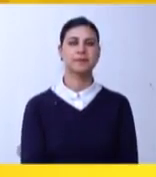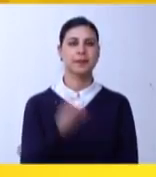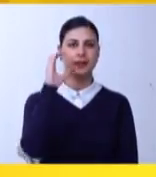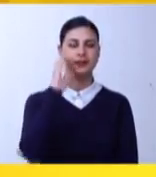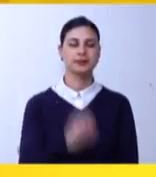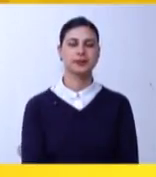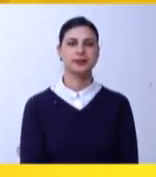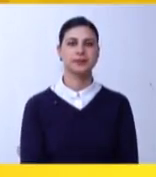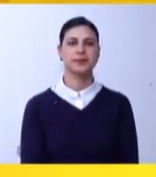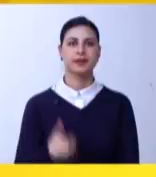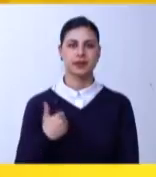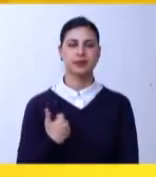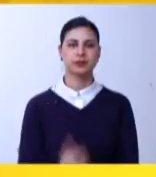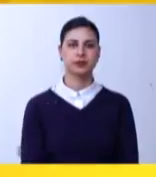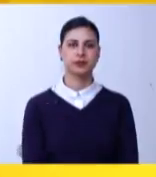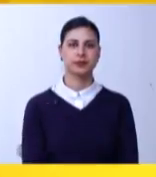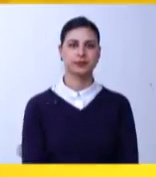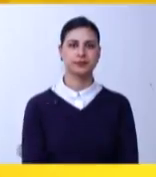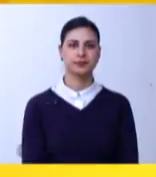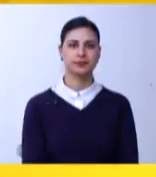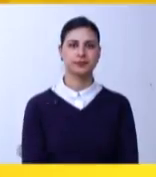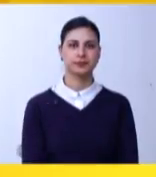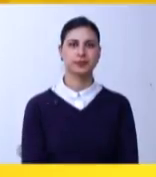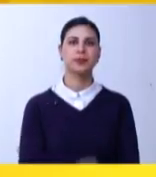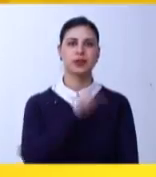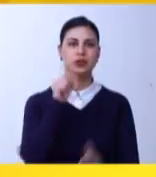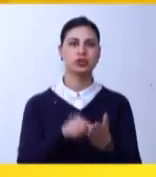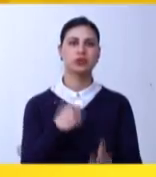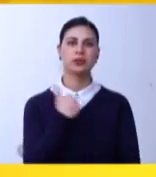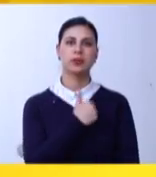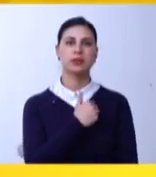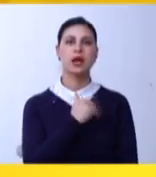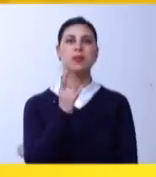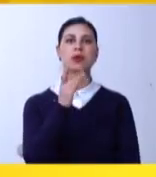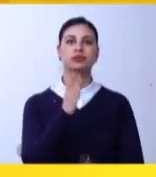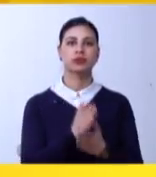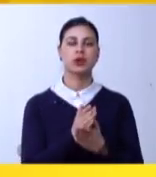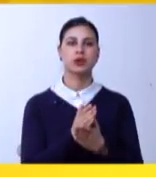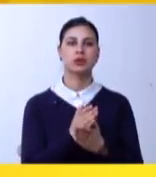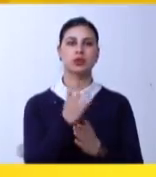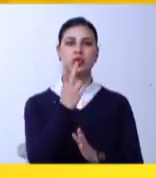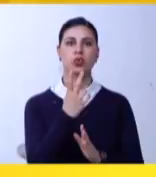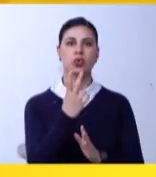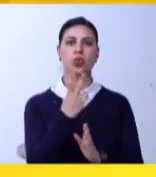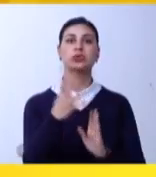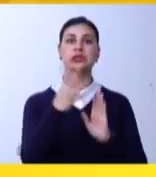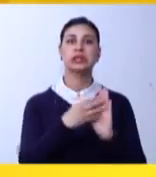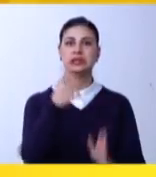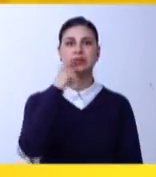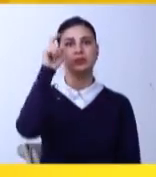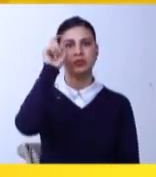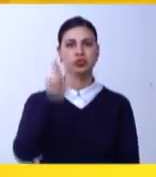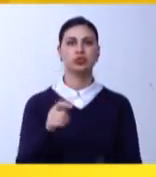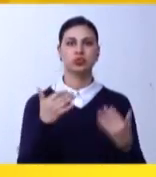გისმენთ. გამარჯობათ. გამარჯობა. ესეთი კითხვა მაქვს. ბავშვი არის უკვე 9 წლის ბიჭი.